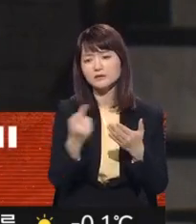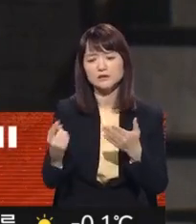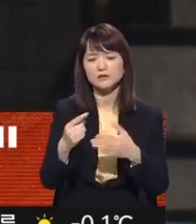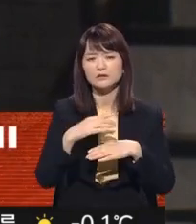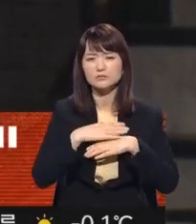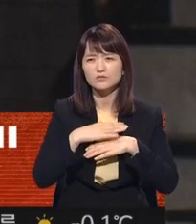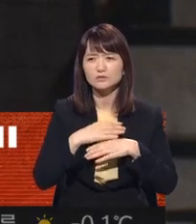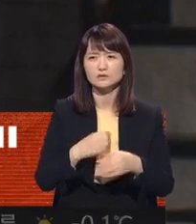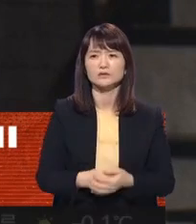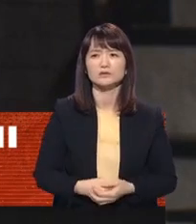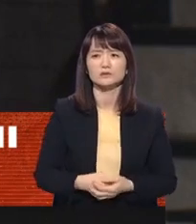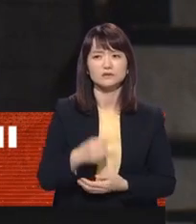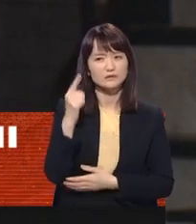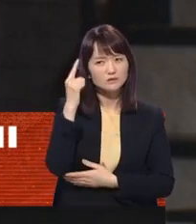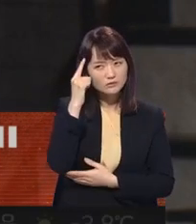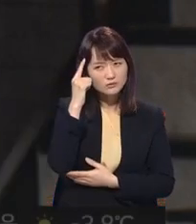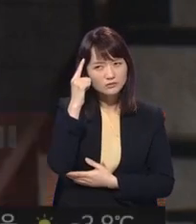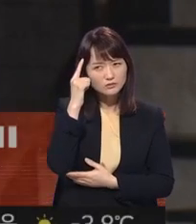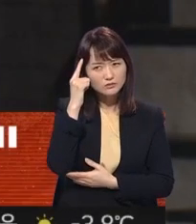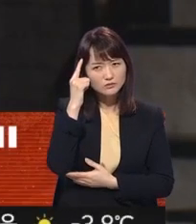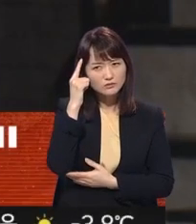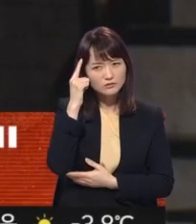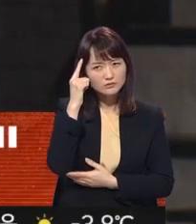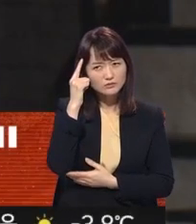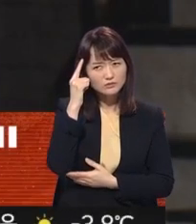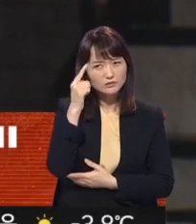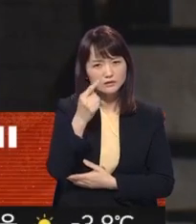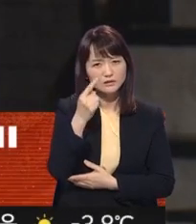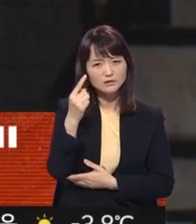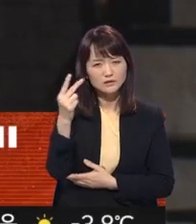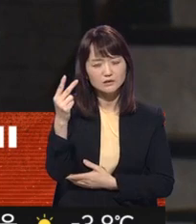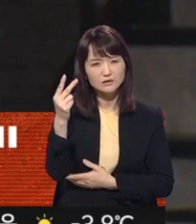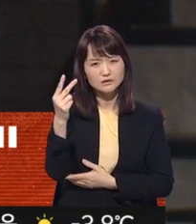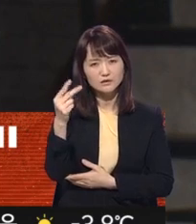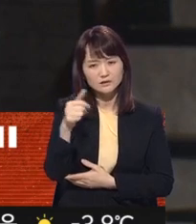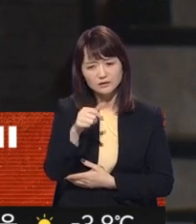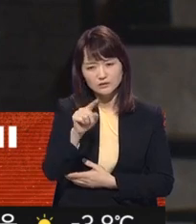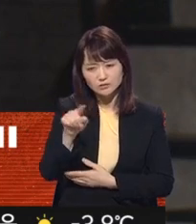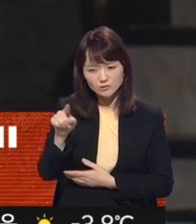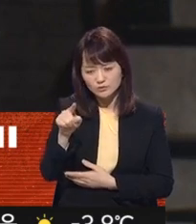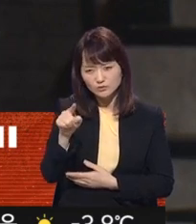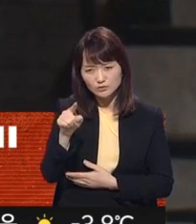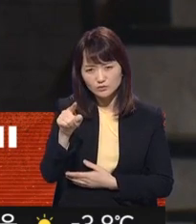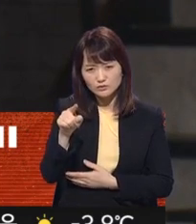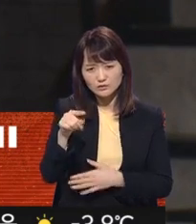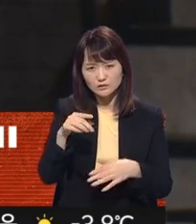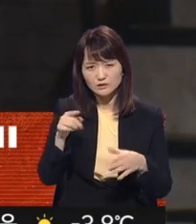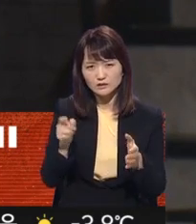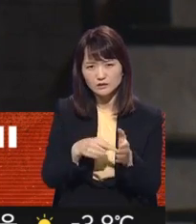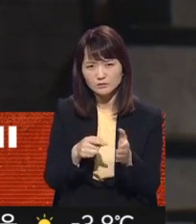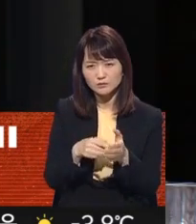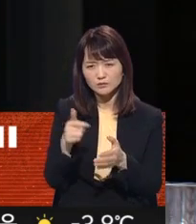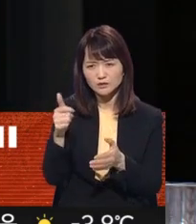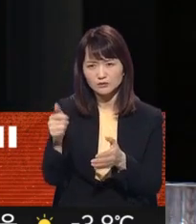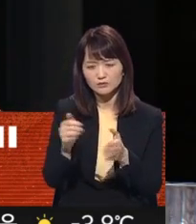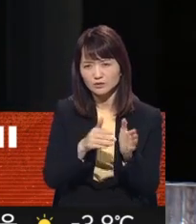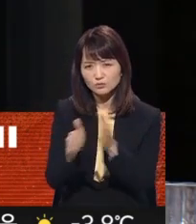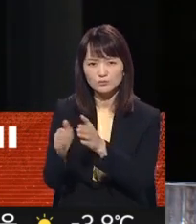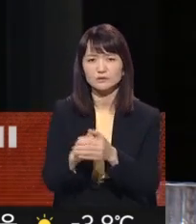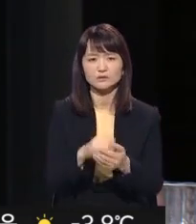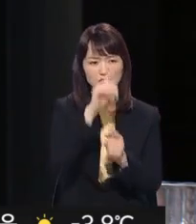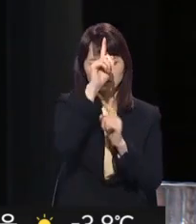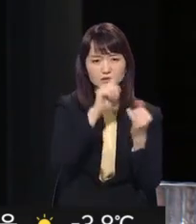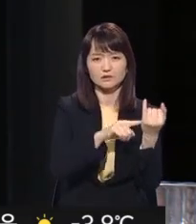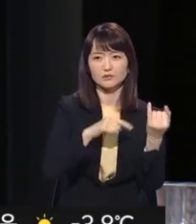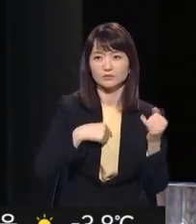무서워서 항상 휴대폰에 112를 딱 준비하고 있다가 화면 눌렀냐고 이렇게 딱 준비하고 있었다고 합니다 자 승현 님이 정도면이